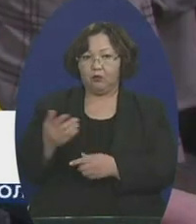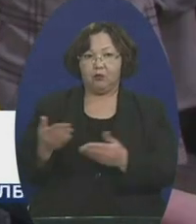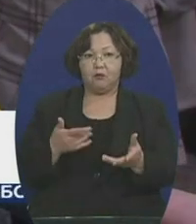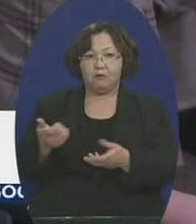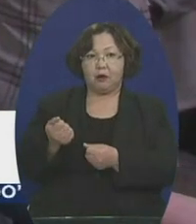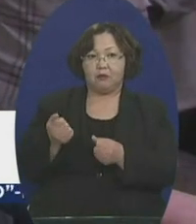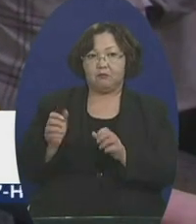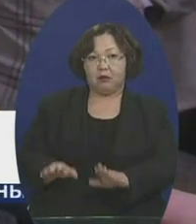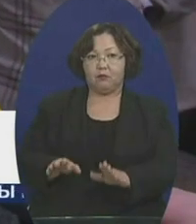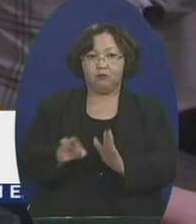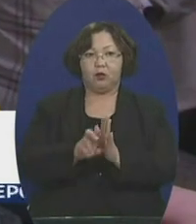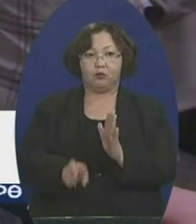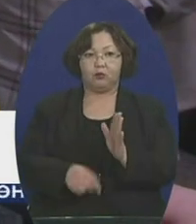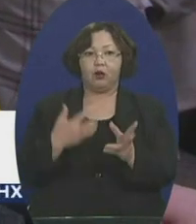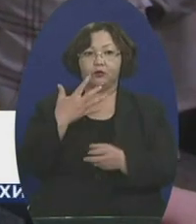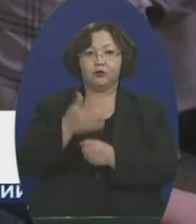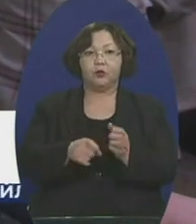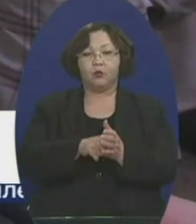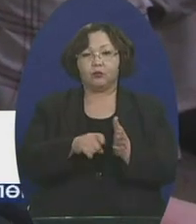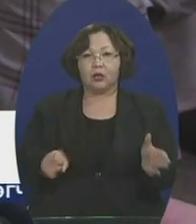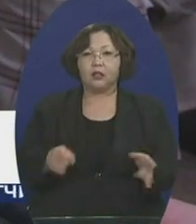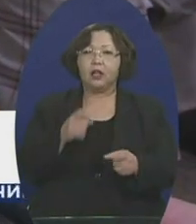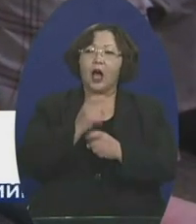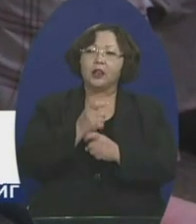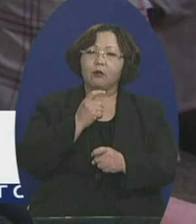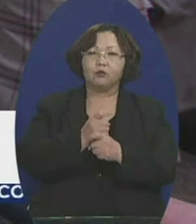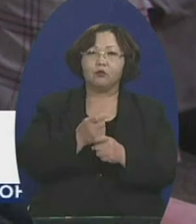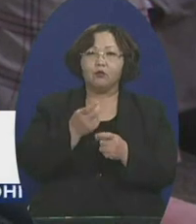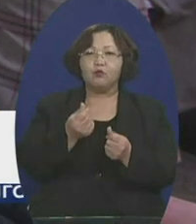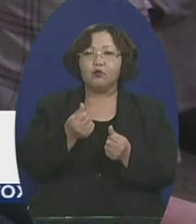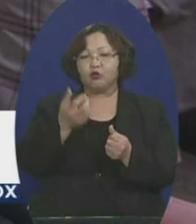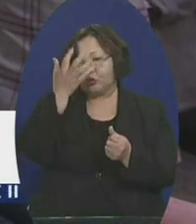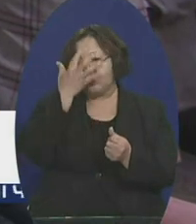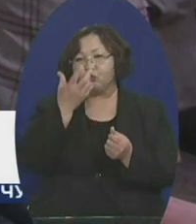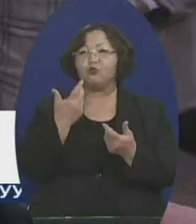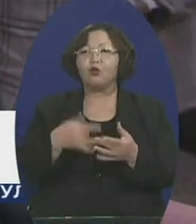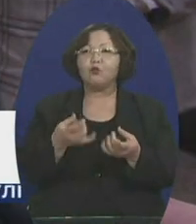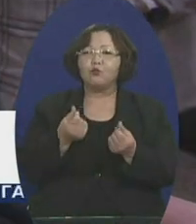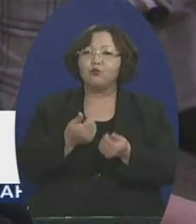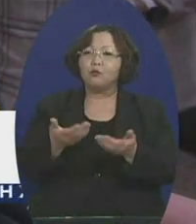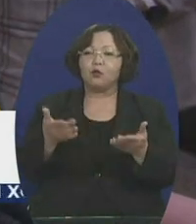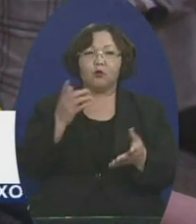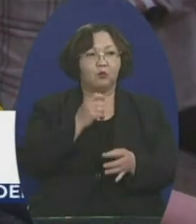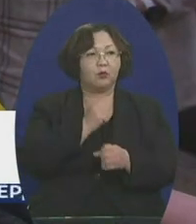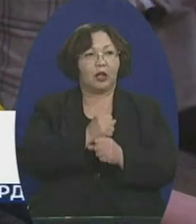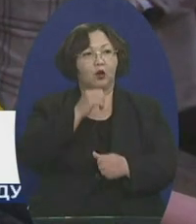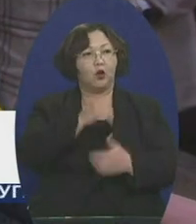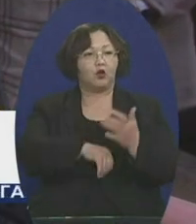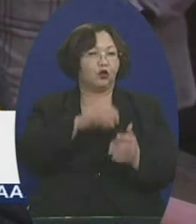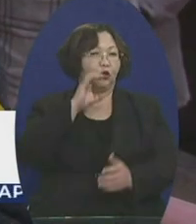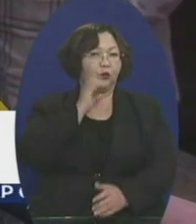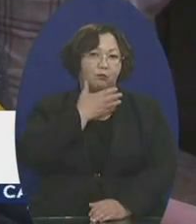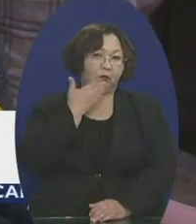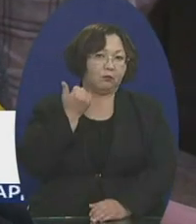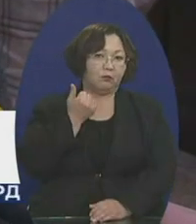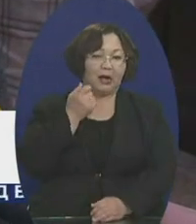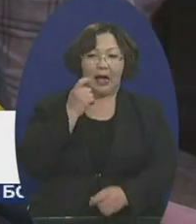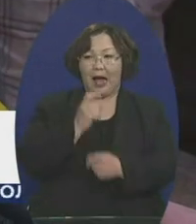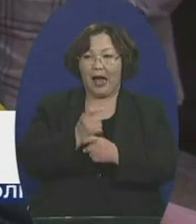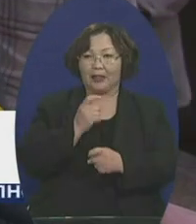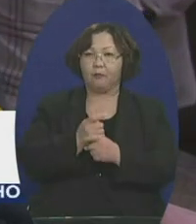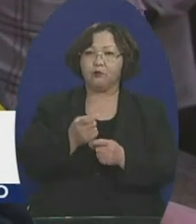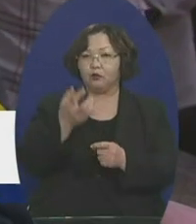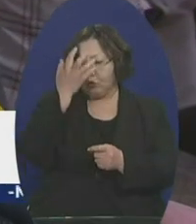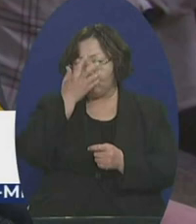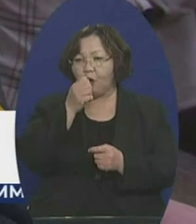вэ? Айгүй олон жил халамжийн бодлого явсан учраас хүмүүс ажил хийх сонирхолгүй болчиход байна. Халамж авдаг байсан хүнийг ажилд